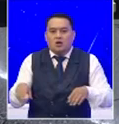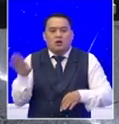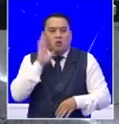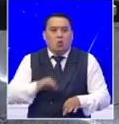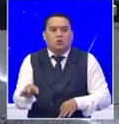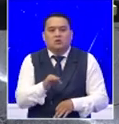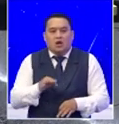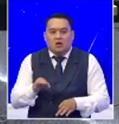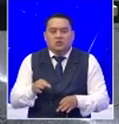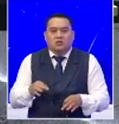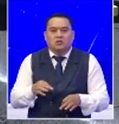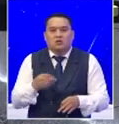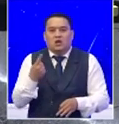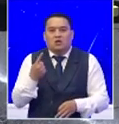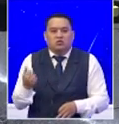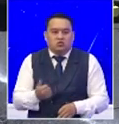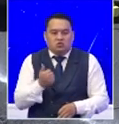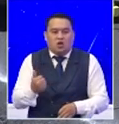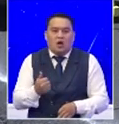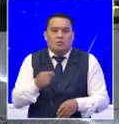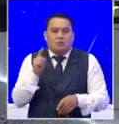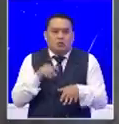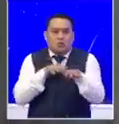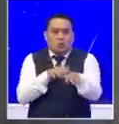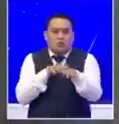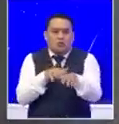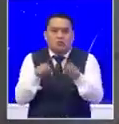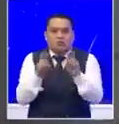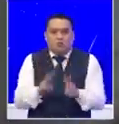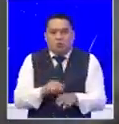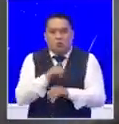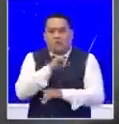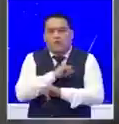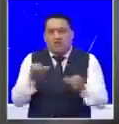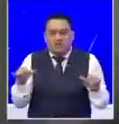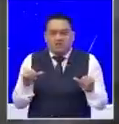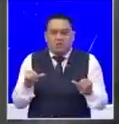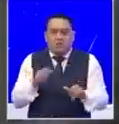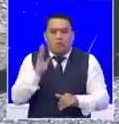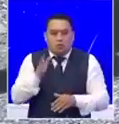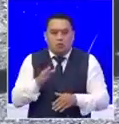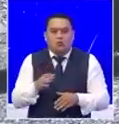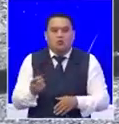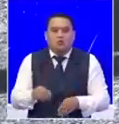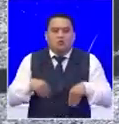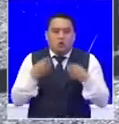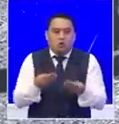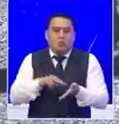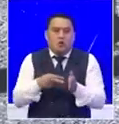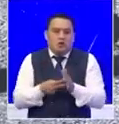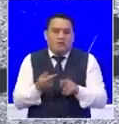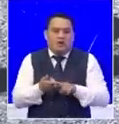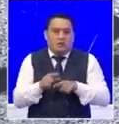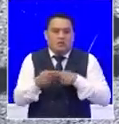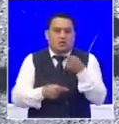станет возможно всего за 1,5 часа. А поток туристов, прогнозируют специалисты, увеличится вдвое. Сдать дорогу в эксплуатацию планируется